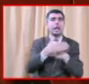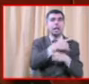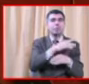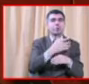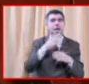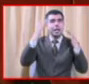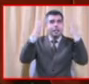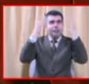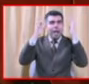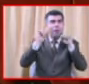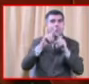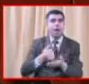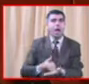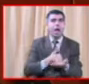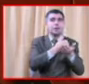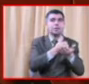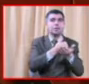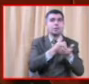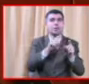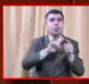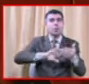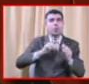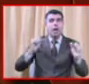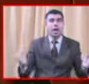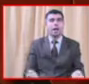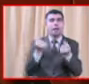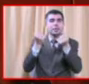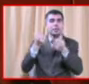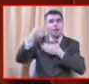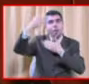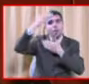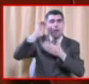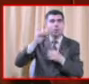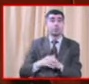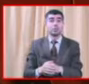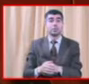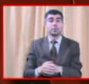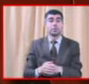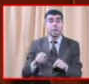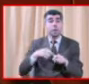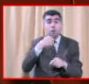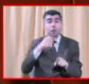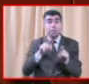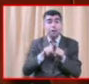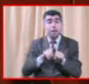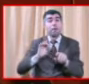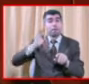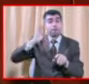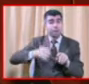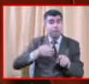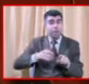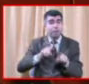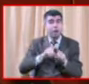في كرافعة التنمية المستدامة. وهذه المقاربة هي اللي مكنتنا من تحقيق نتائج إيجابية تجلت